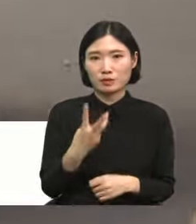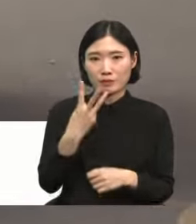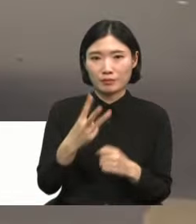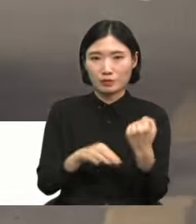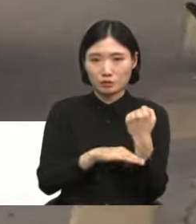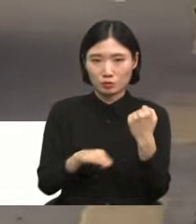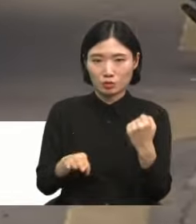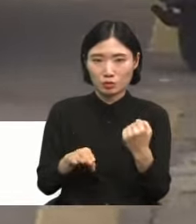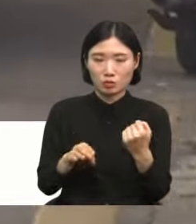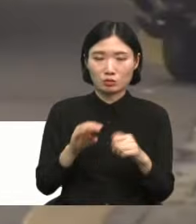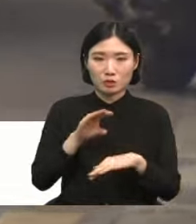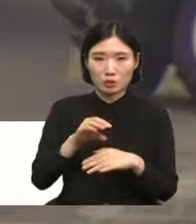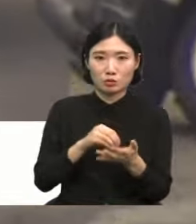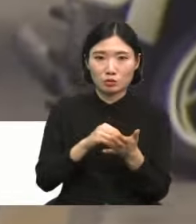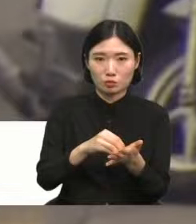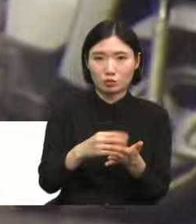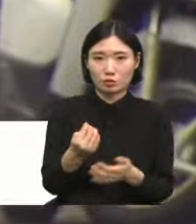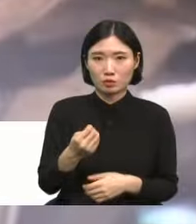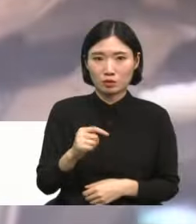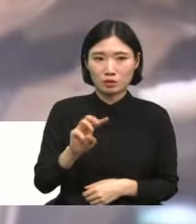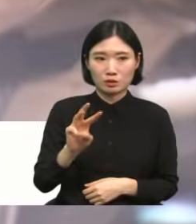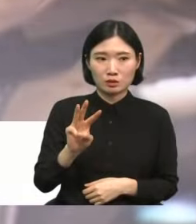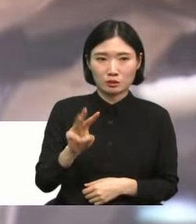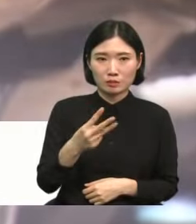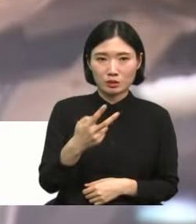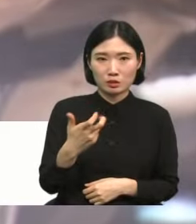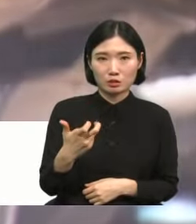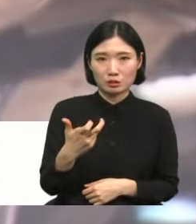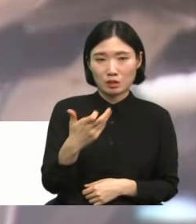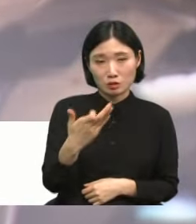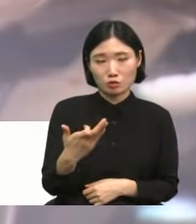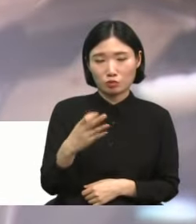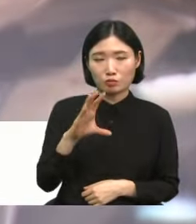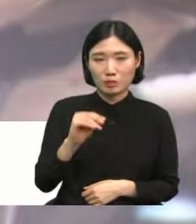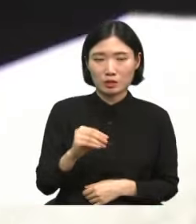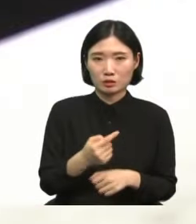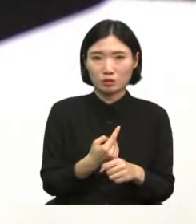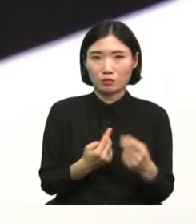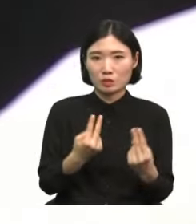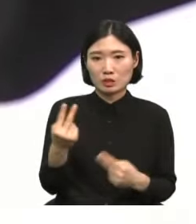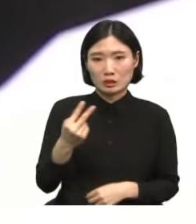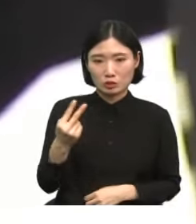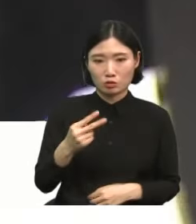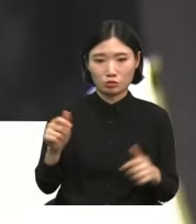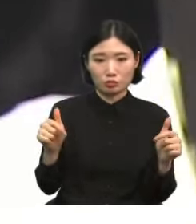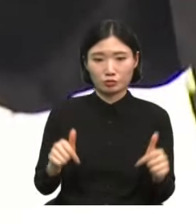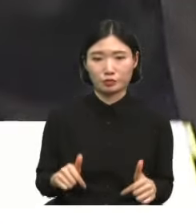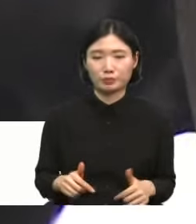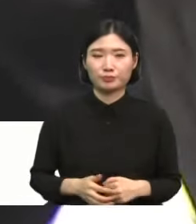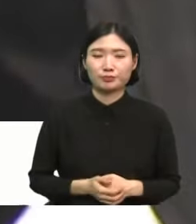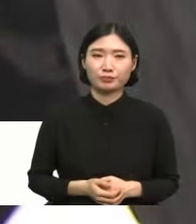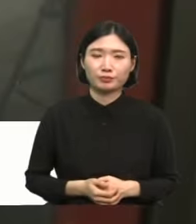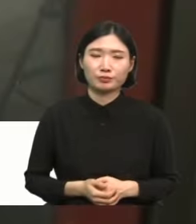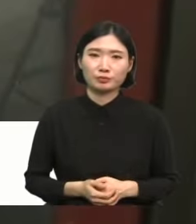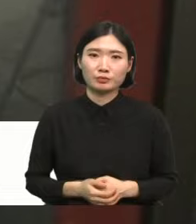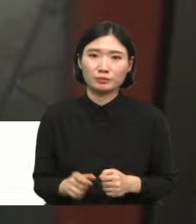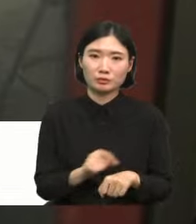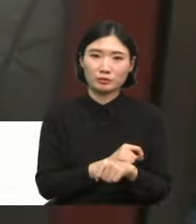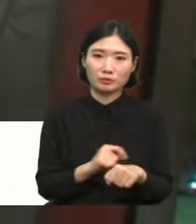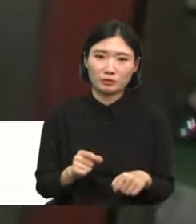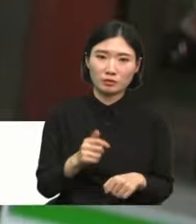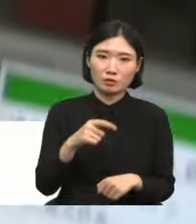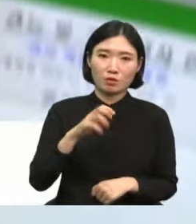기준 자동차 등록대수가 319만 대로 전년 대비 2천여대 감소했다고 밝혔습니다 특히